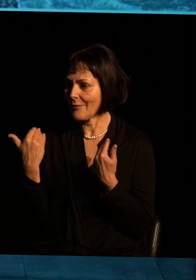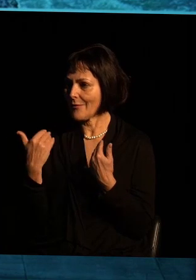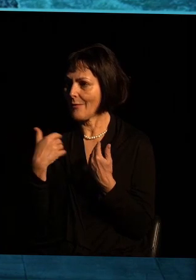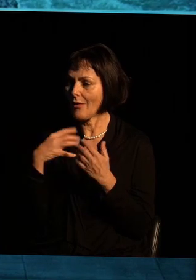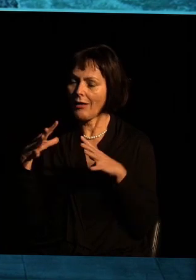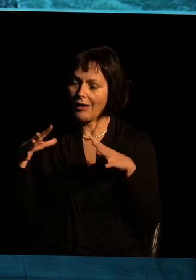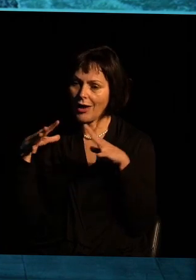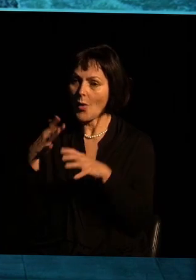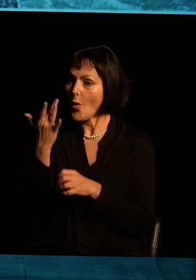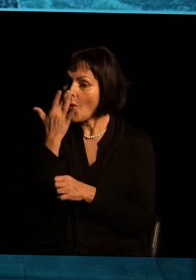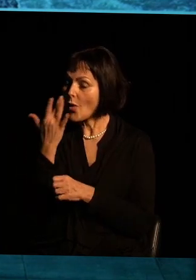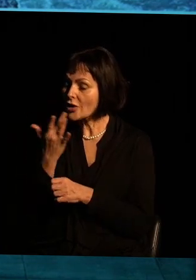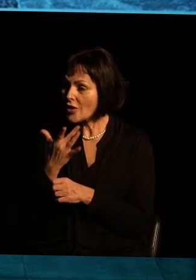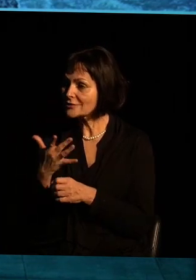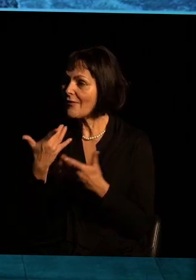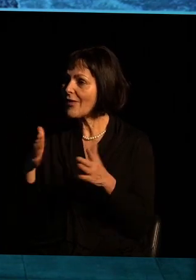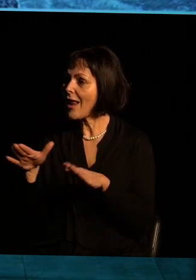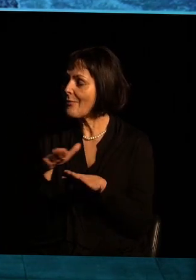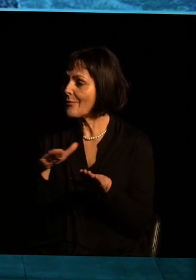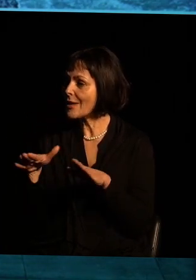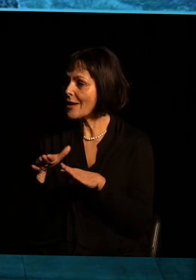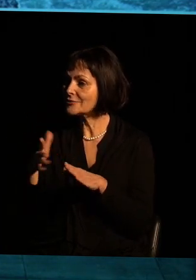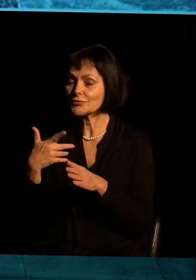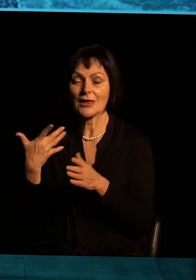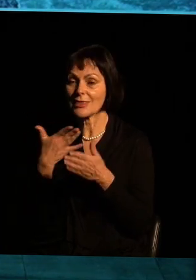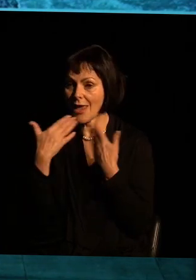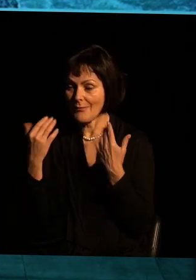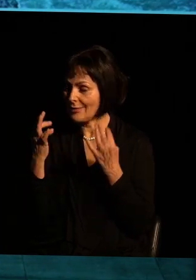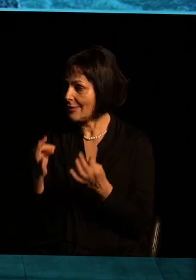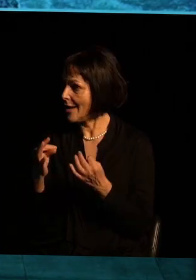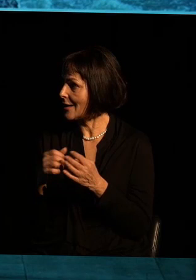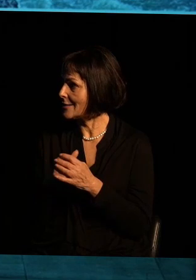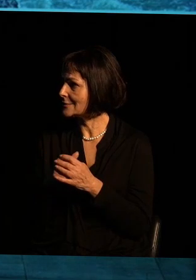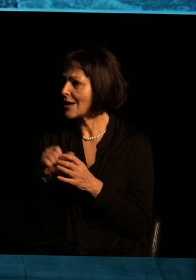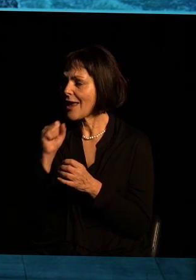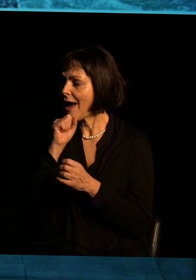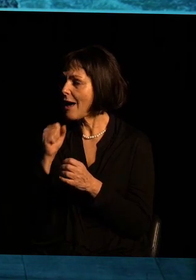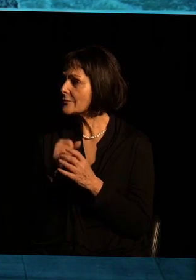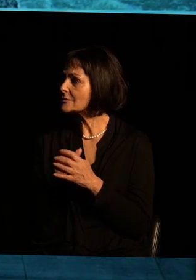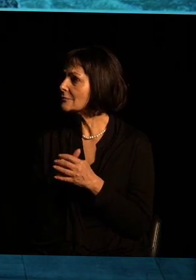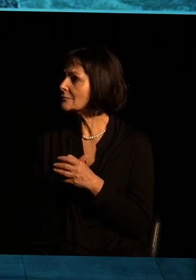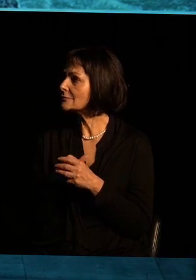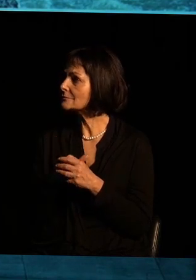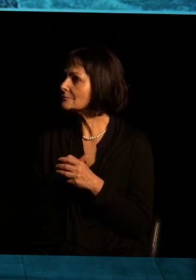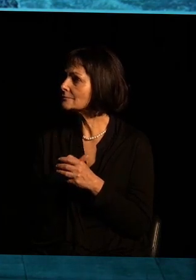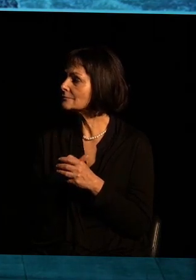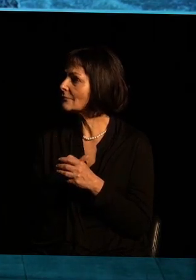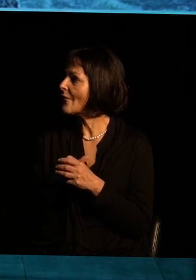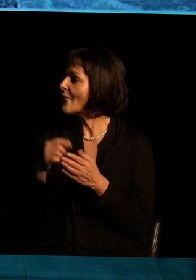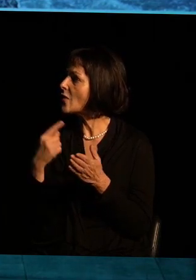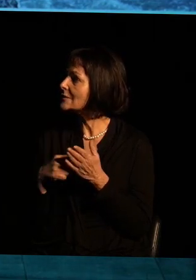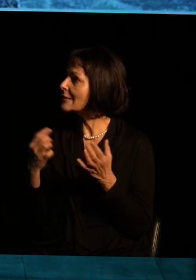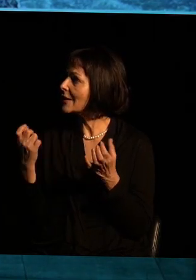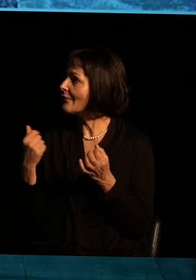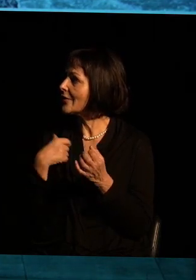inwazja radziecka i wiele tych miejsc przestało istnieć. No taki absolutnie, tak absolutnie w ostatniej chwili